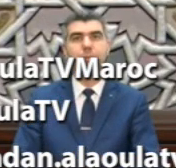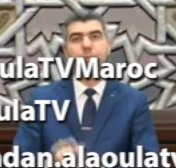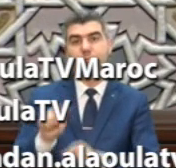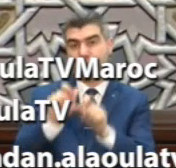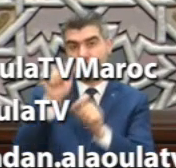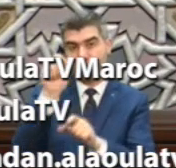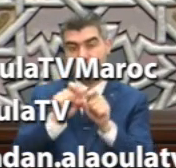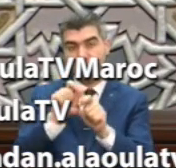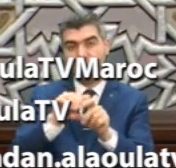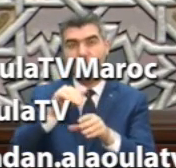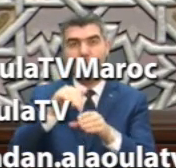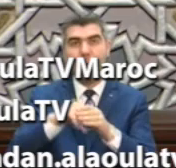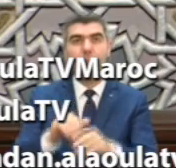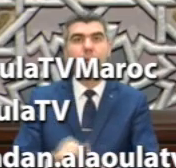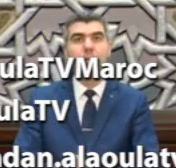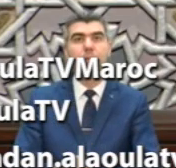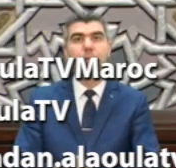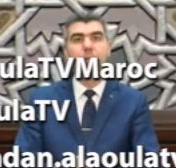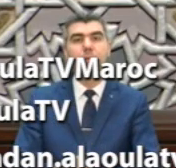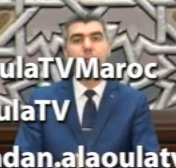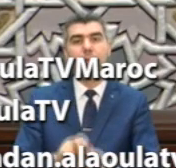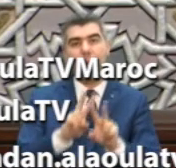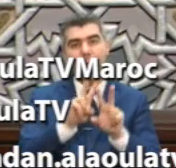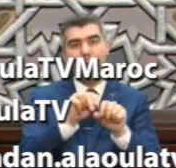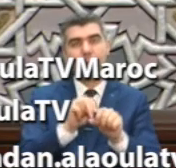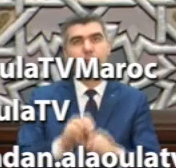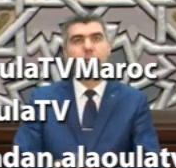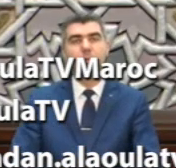والسادة النواب المحترمين عن فريق التجمع الدستوري.